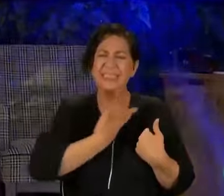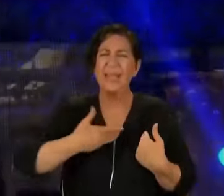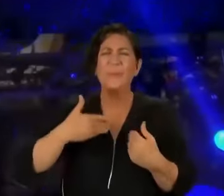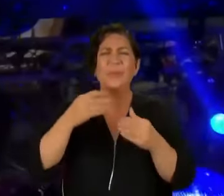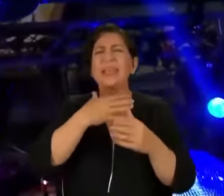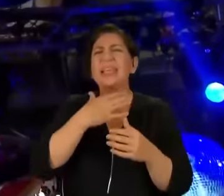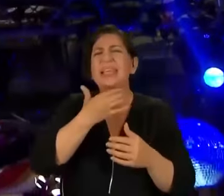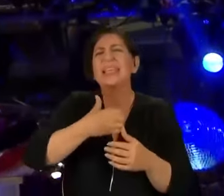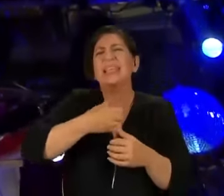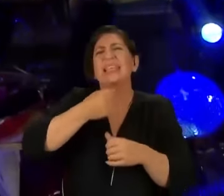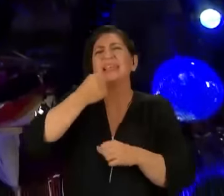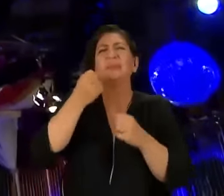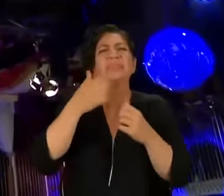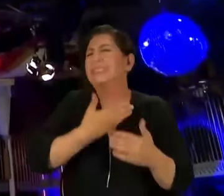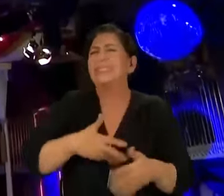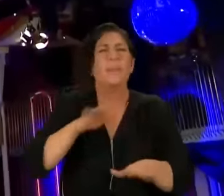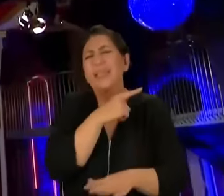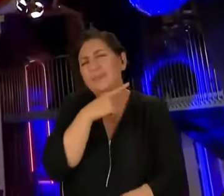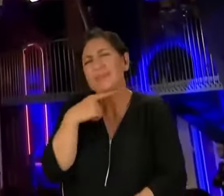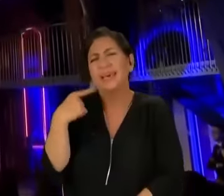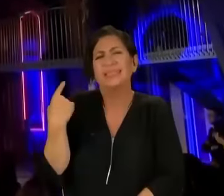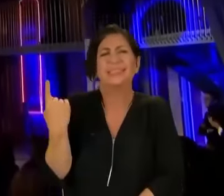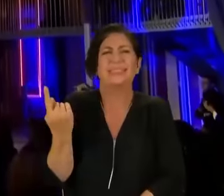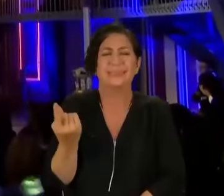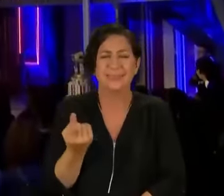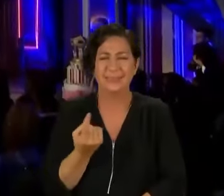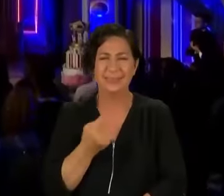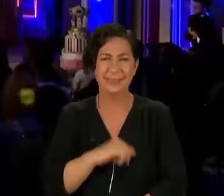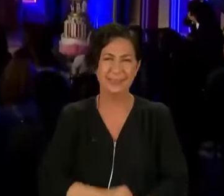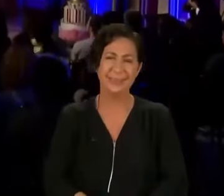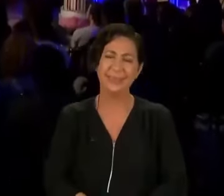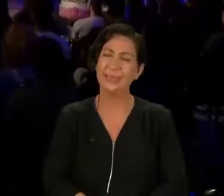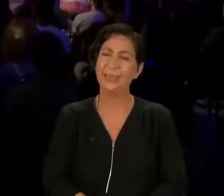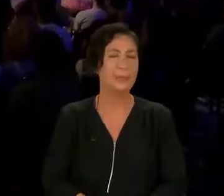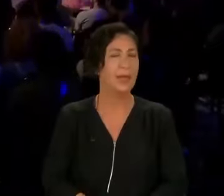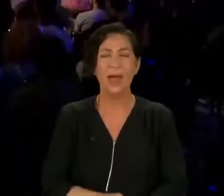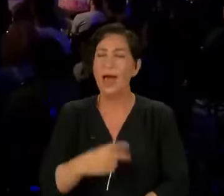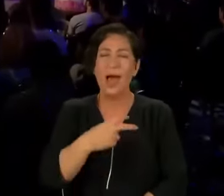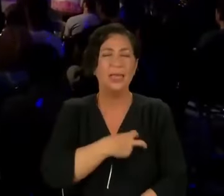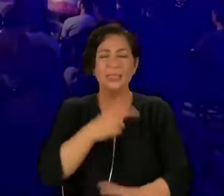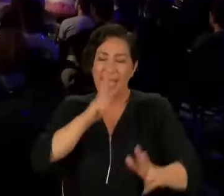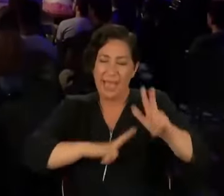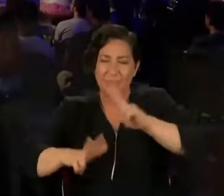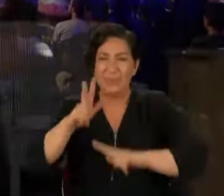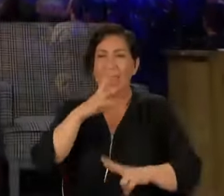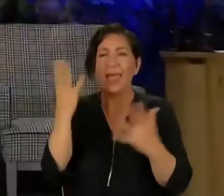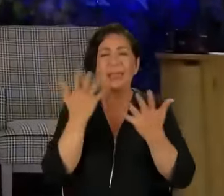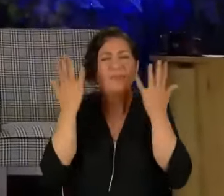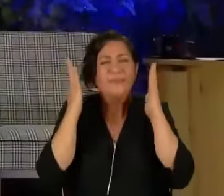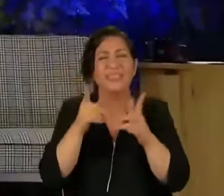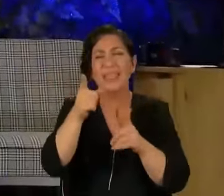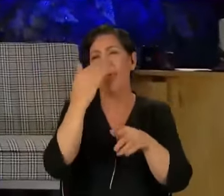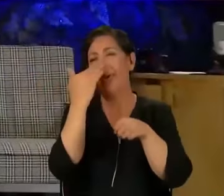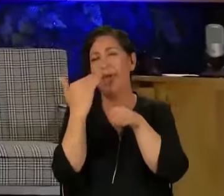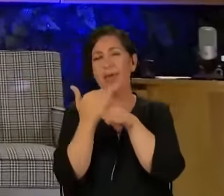sevmek intiharda, sevmemek ihtimal bile değil. Aşk elbisesi en